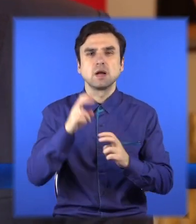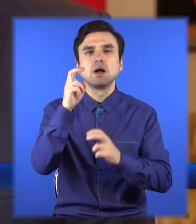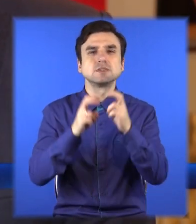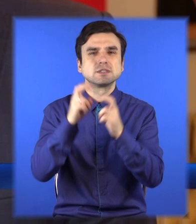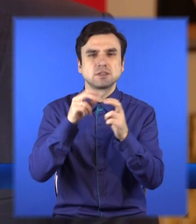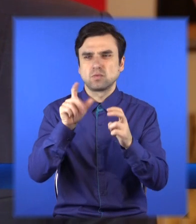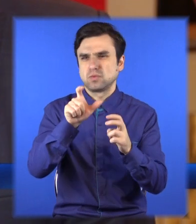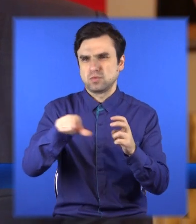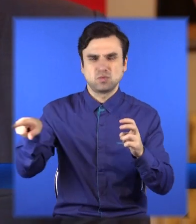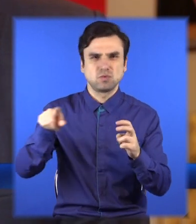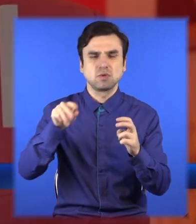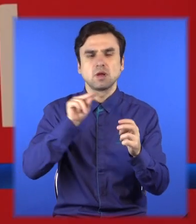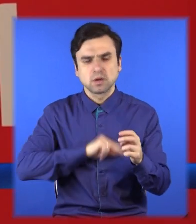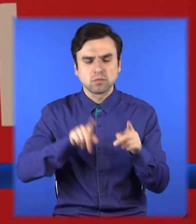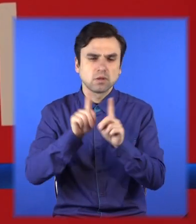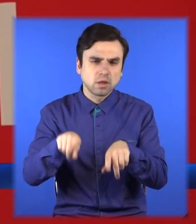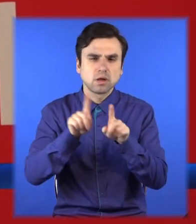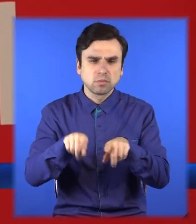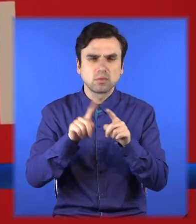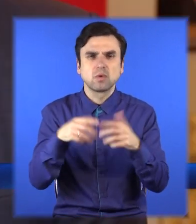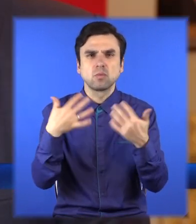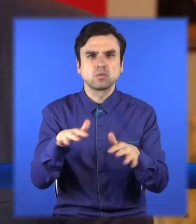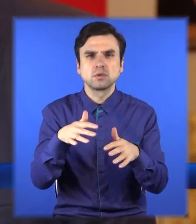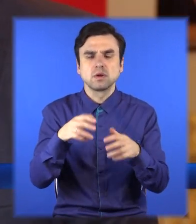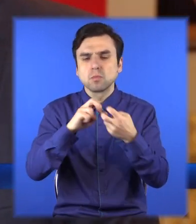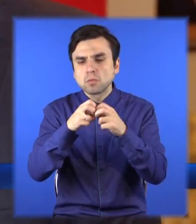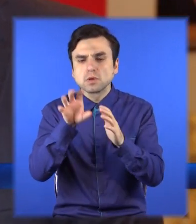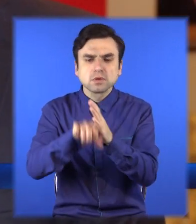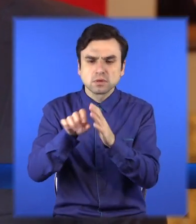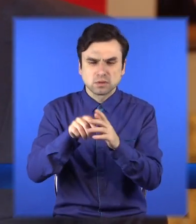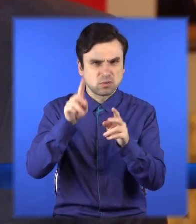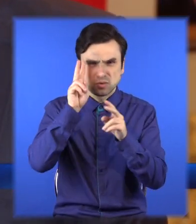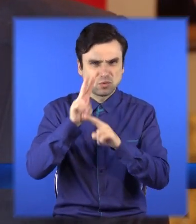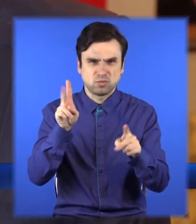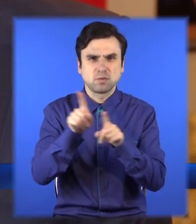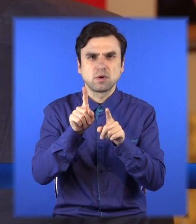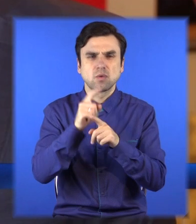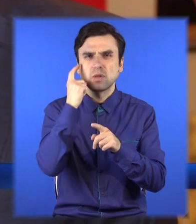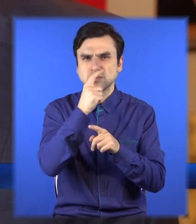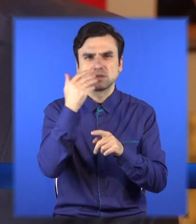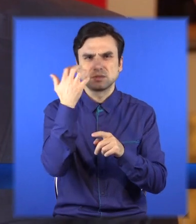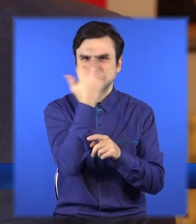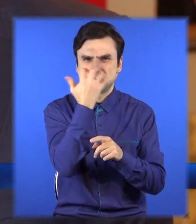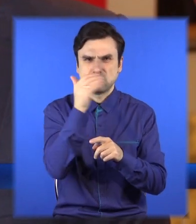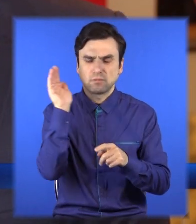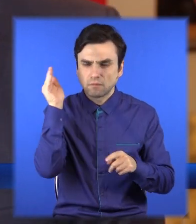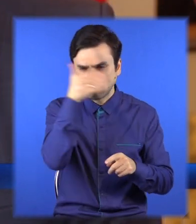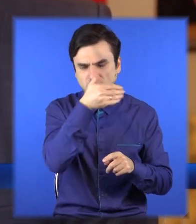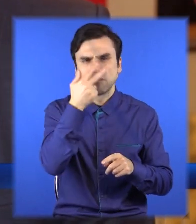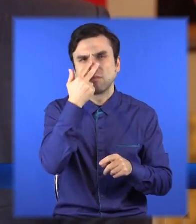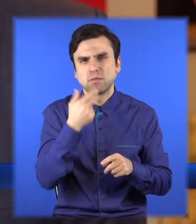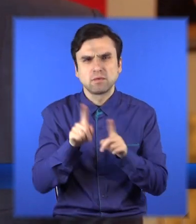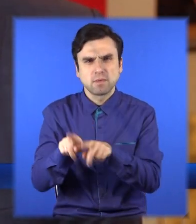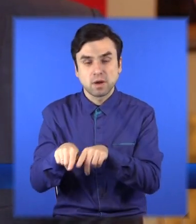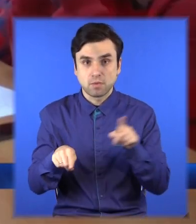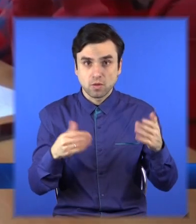сторони і не так, як ми бачимо. Все нове для виробництва дає тільки положительний ефект, да, і тільки плюс в